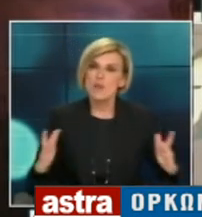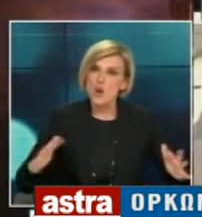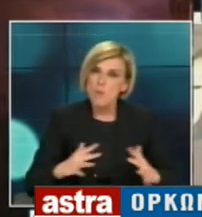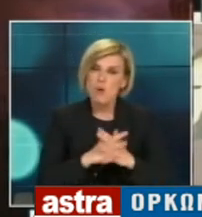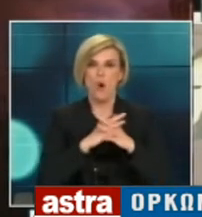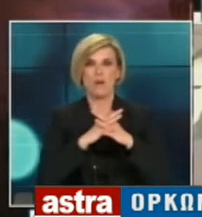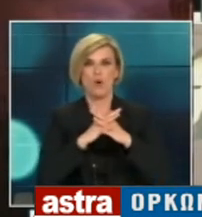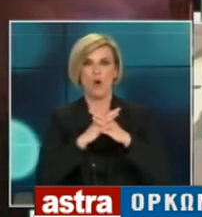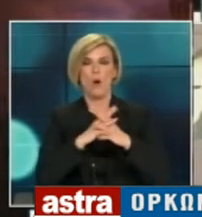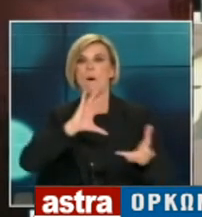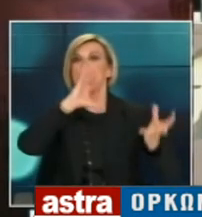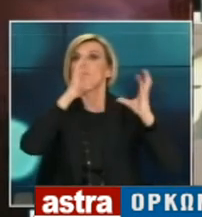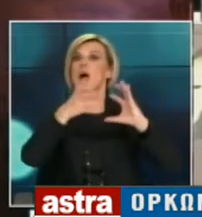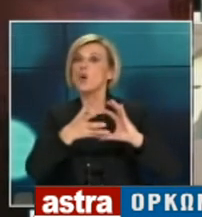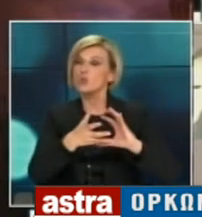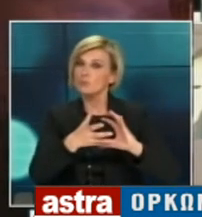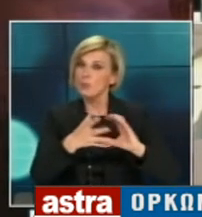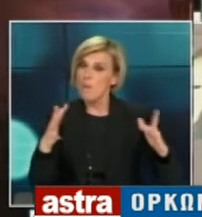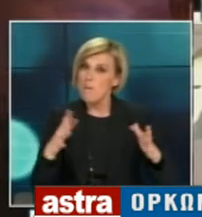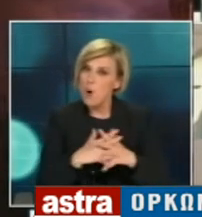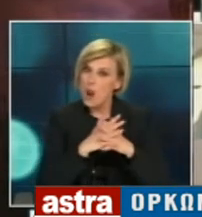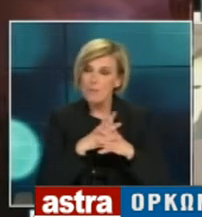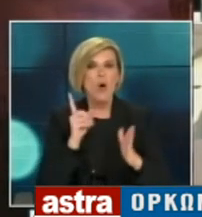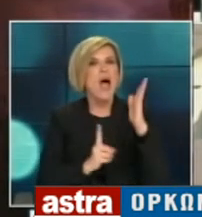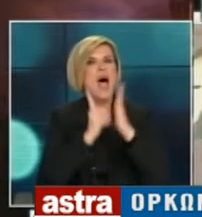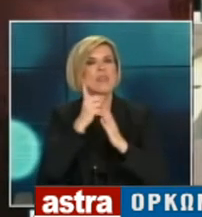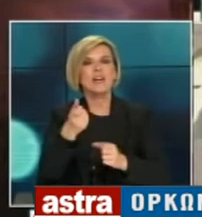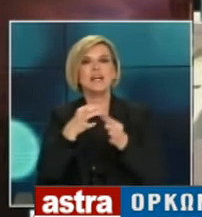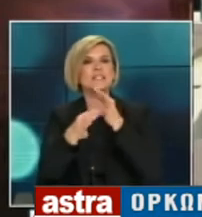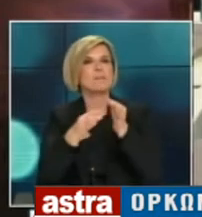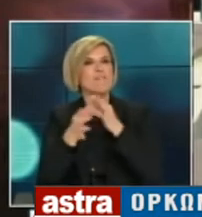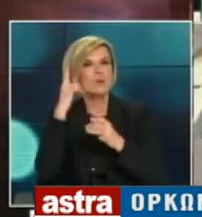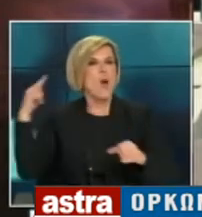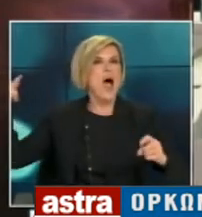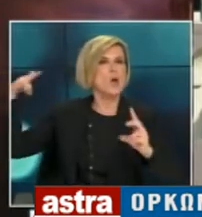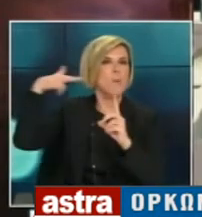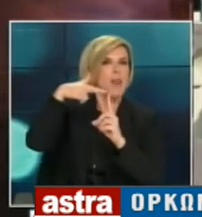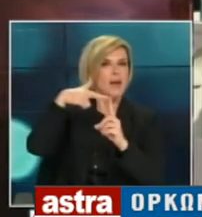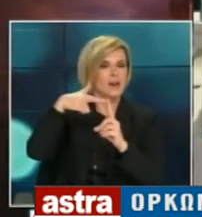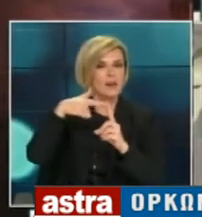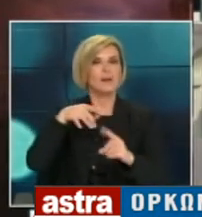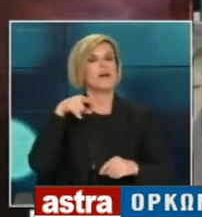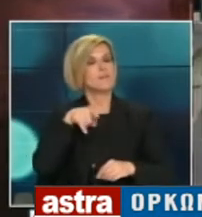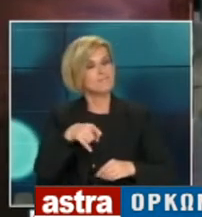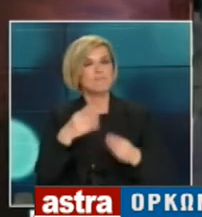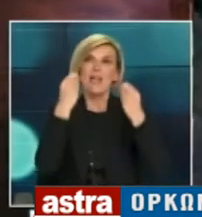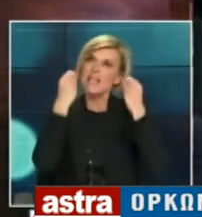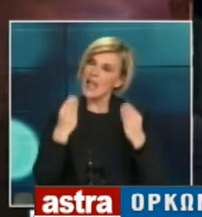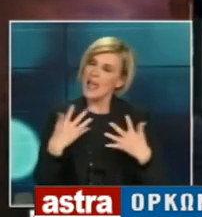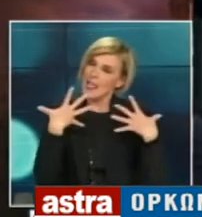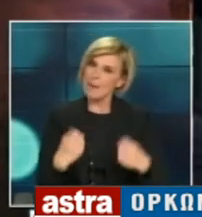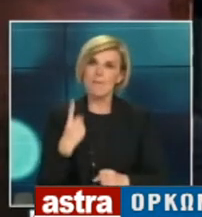από την 11η Σεπτεμβρίου, το δεύτερο παγκόσμιο, μέσα από θυσίες, μέσα από καθυστερήσεις, πάντοτε ο καλός μας